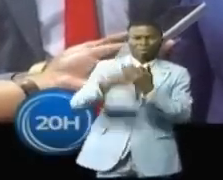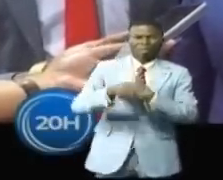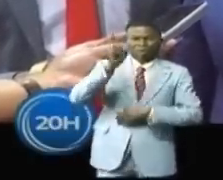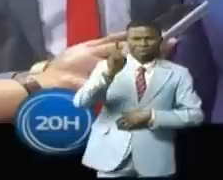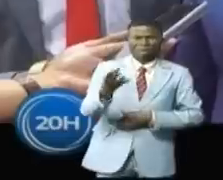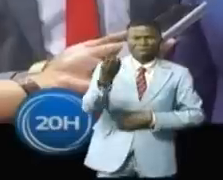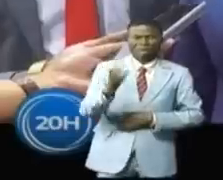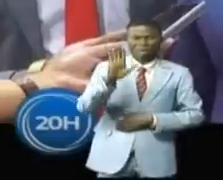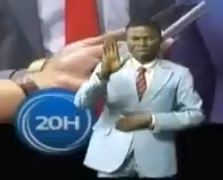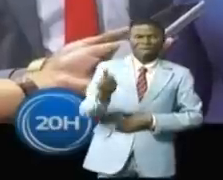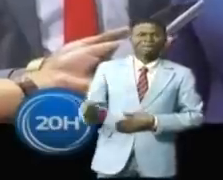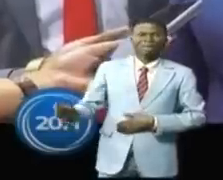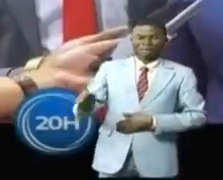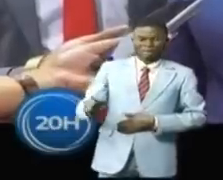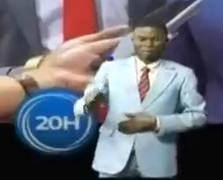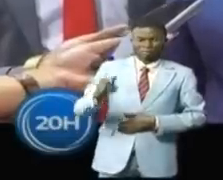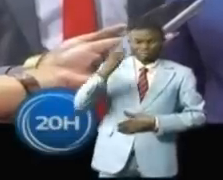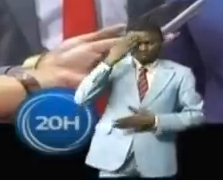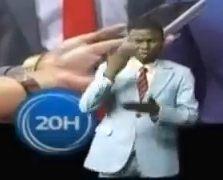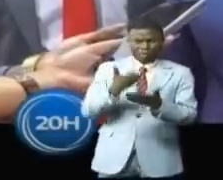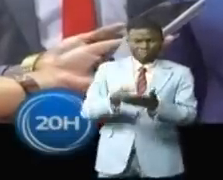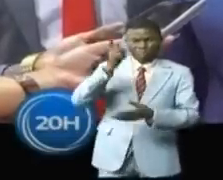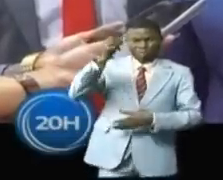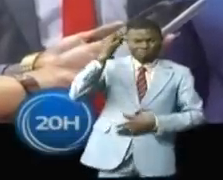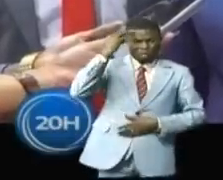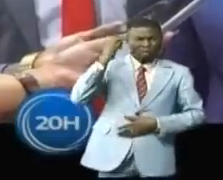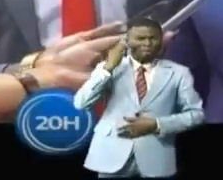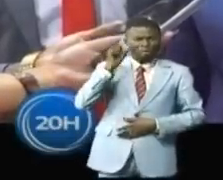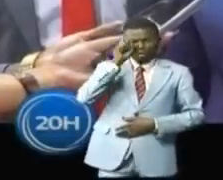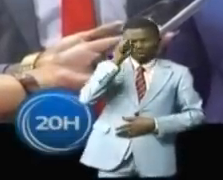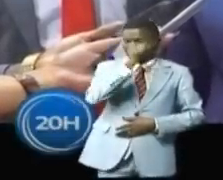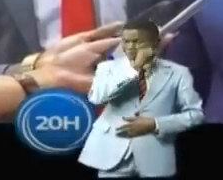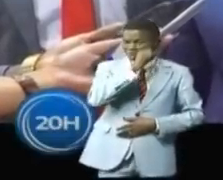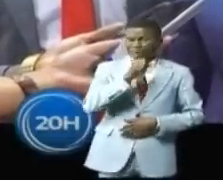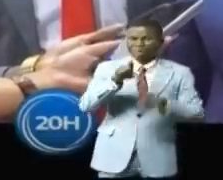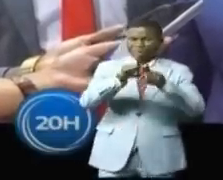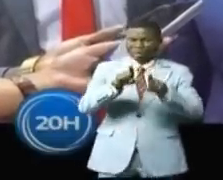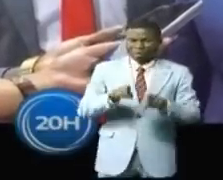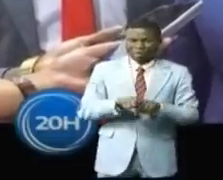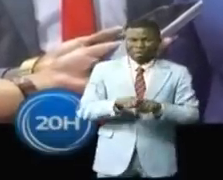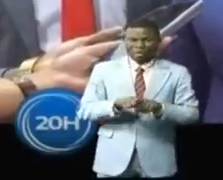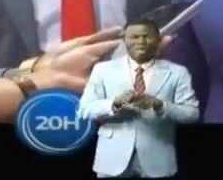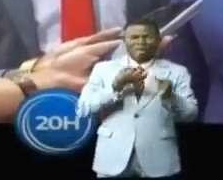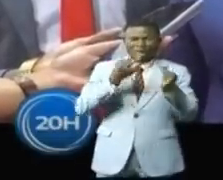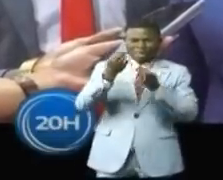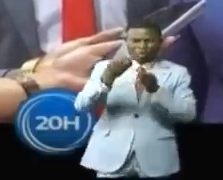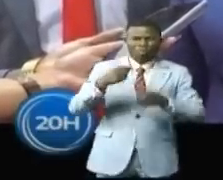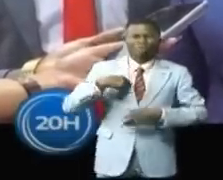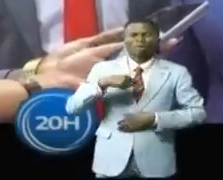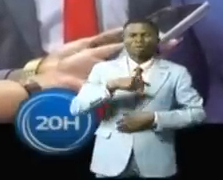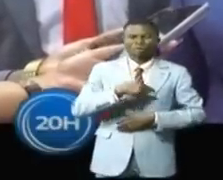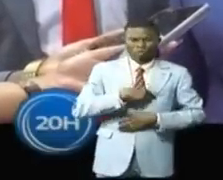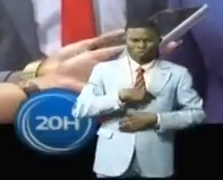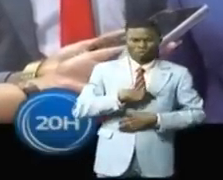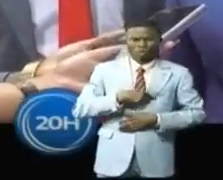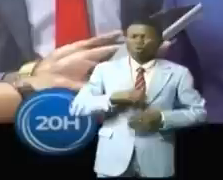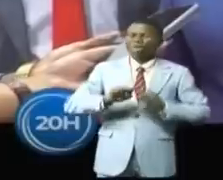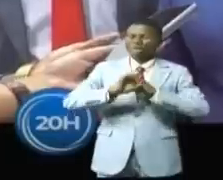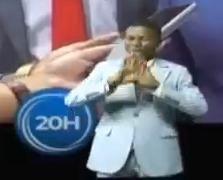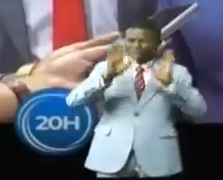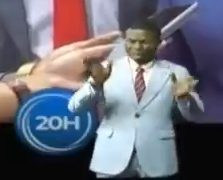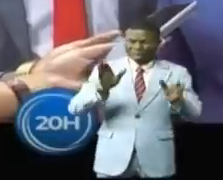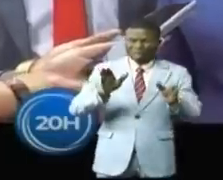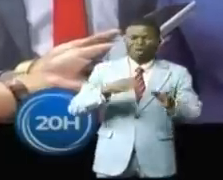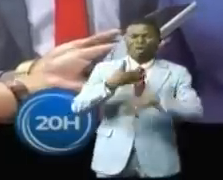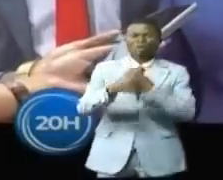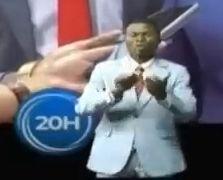145 territoires. Le Premier ministre a eu l'occasion de nous donner les détails de comment ça